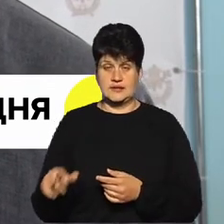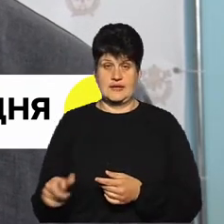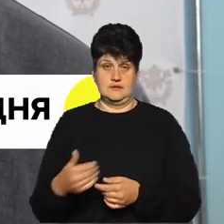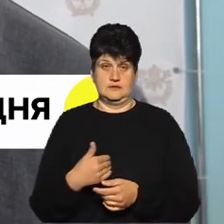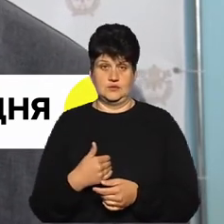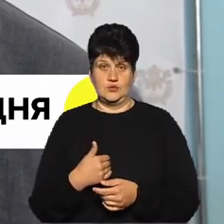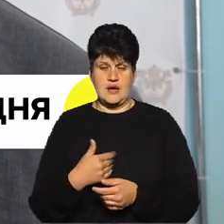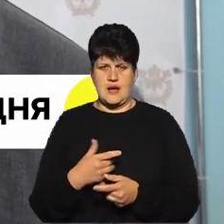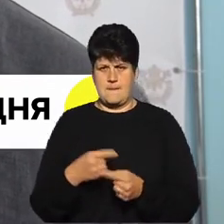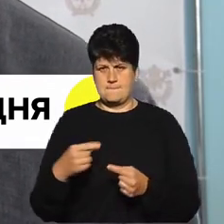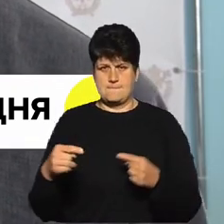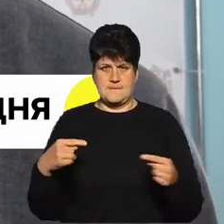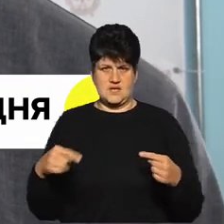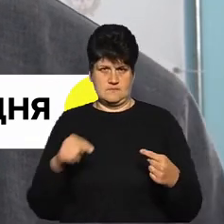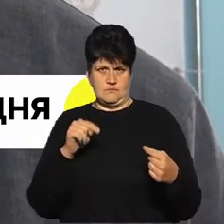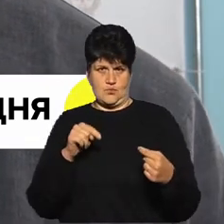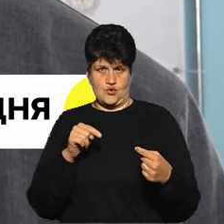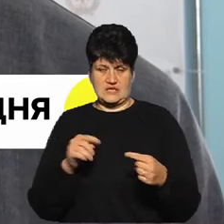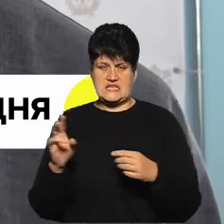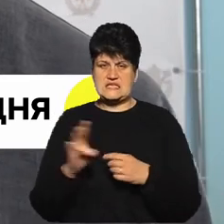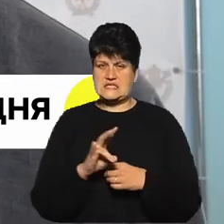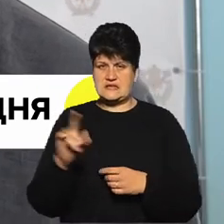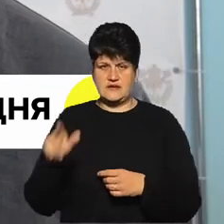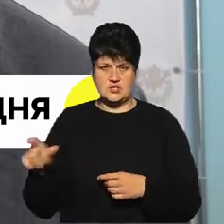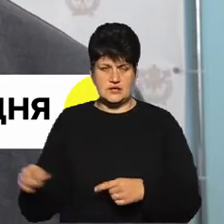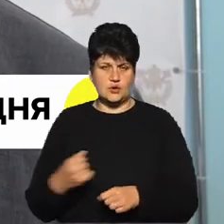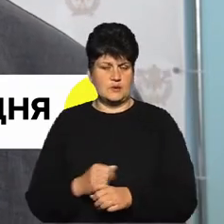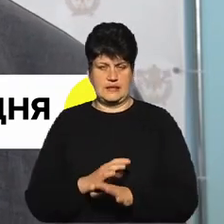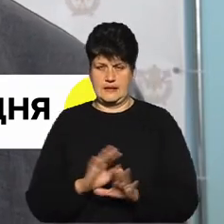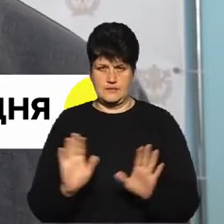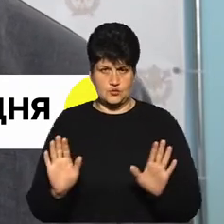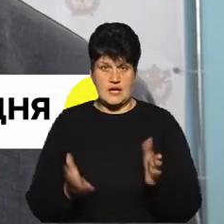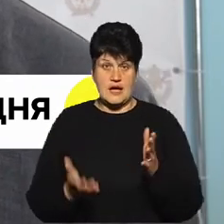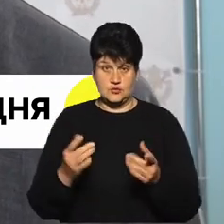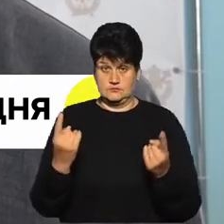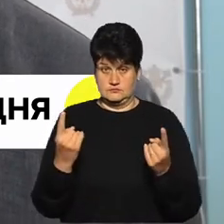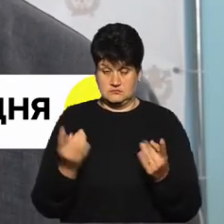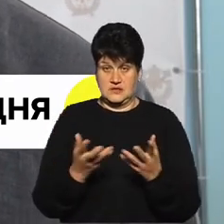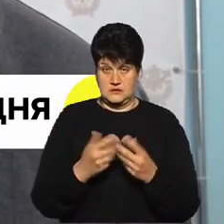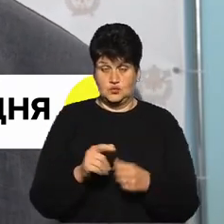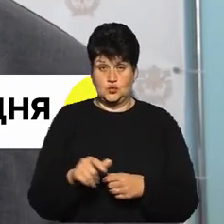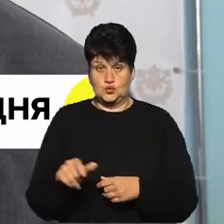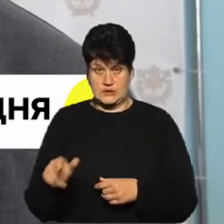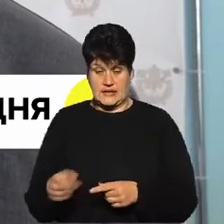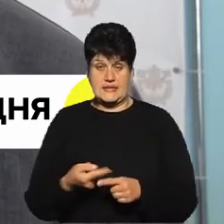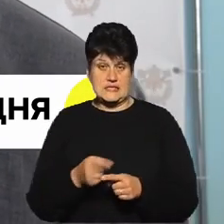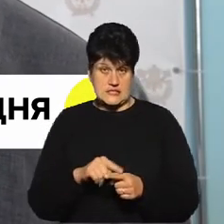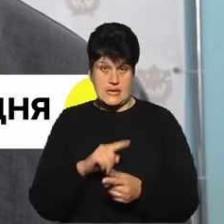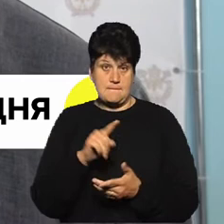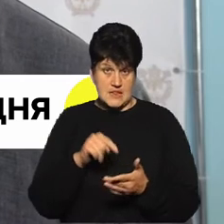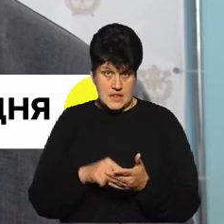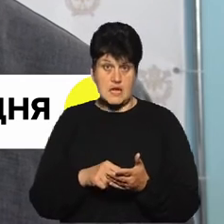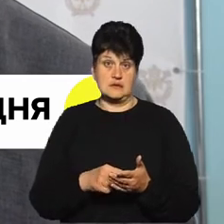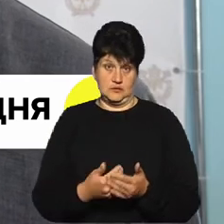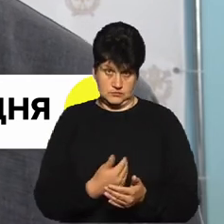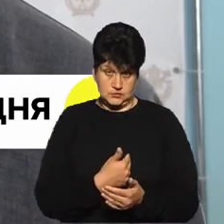ініціюють, а більшість парафії проти, то звичайно, що священник цього робити не буде, але якщо значна кількість парафіян це питання піднімає і хоче,